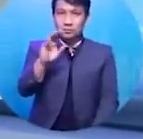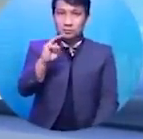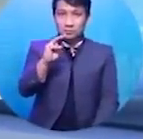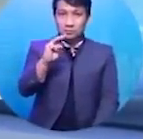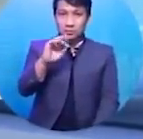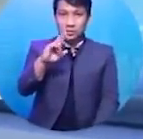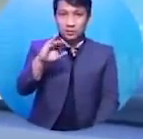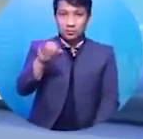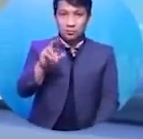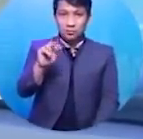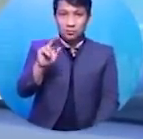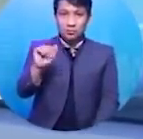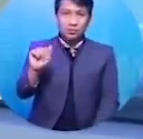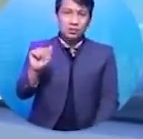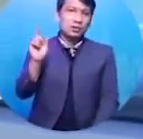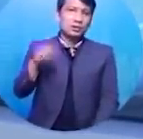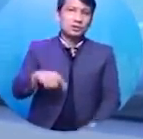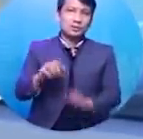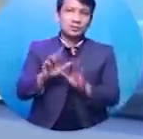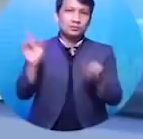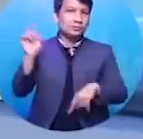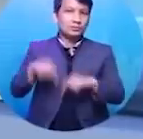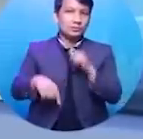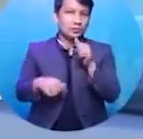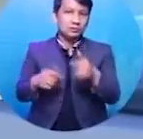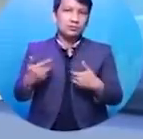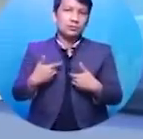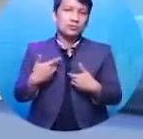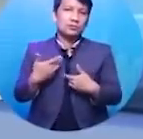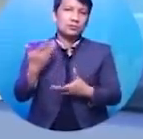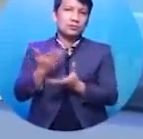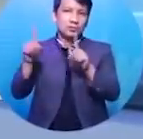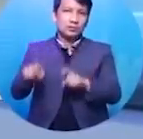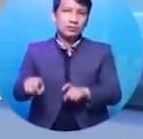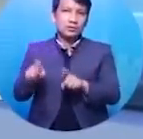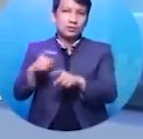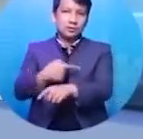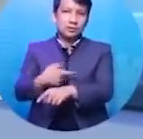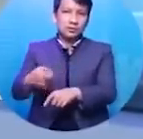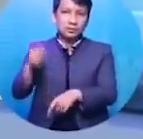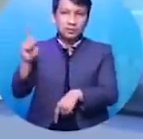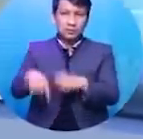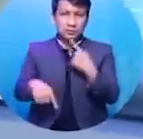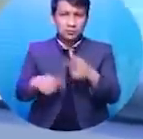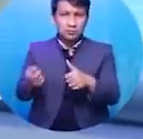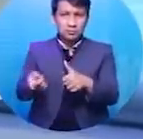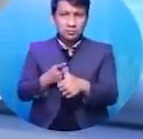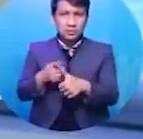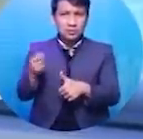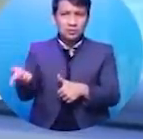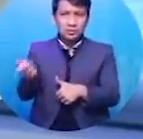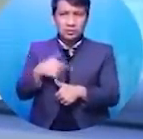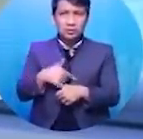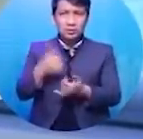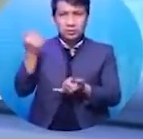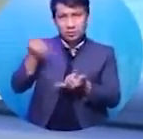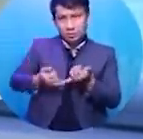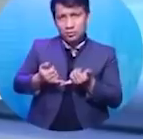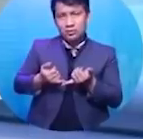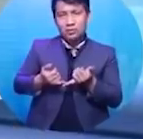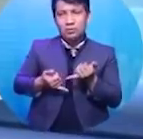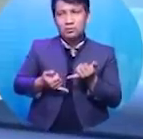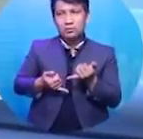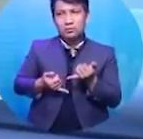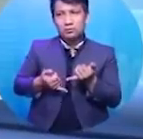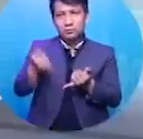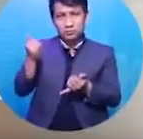dadamo? Ay, hindi po. Hindi, tanggal ko ako sa trabaho pagka na-drug test. So, yun lang yung unang pagkakataon at huling pagkakataon